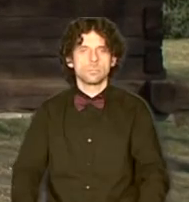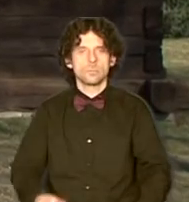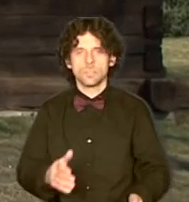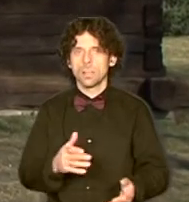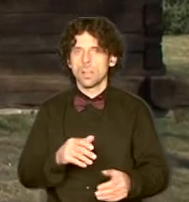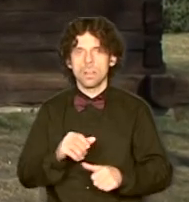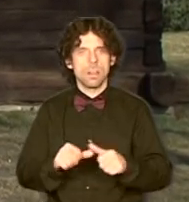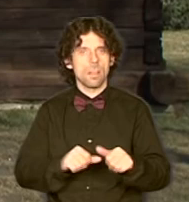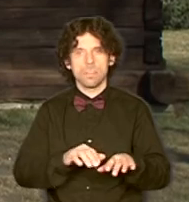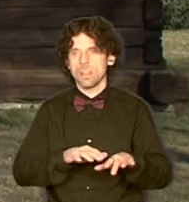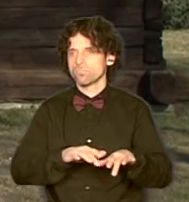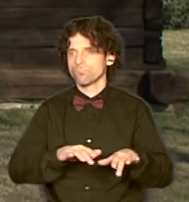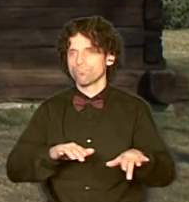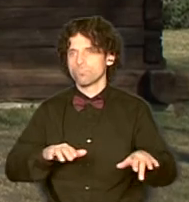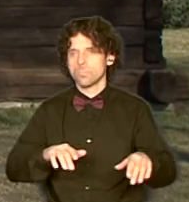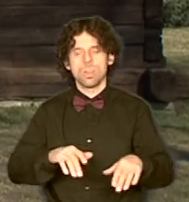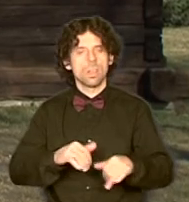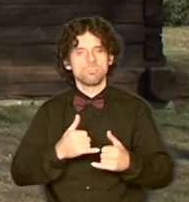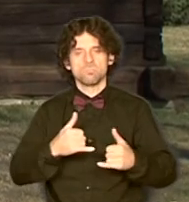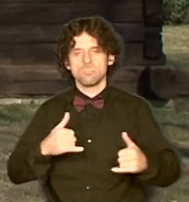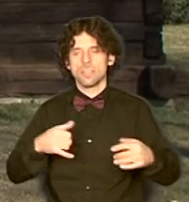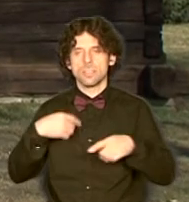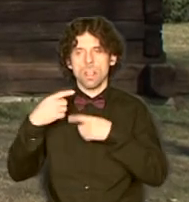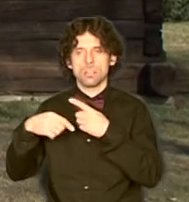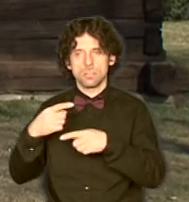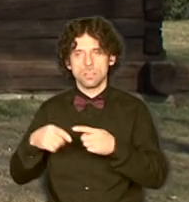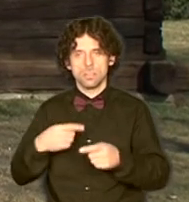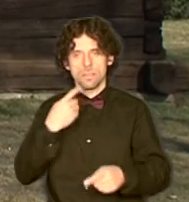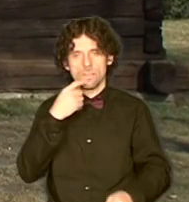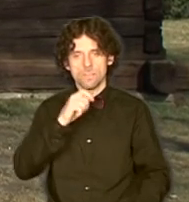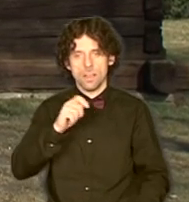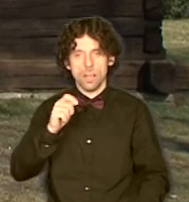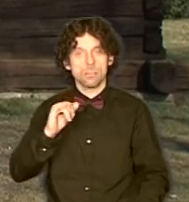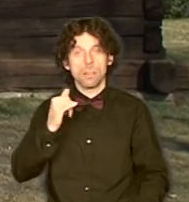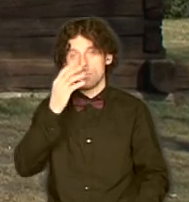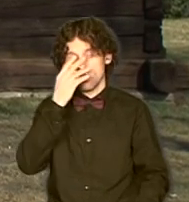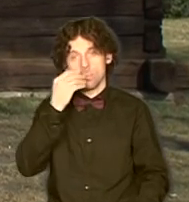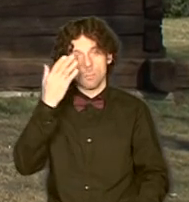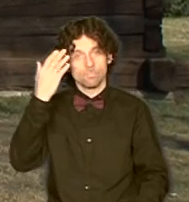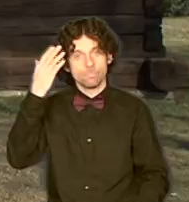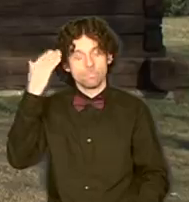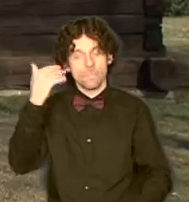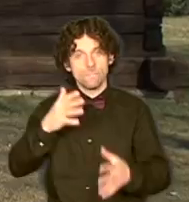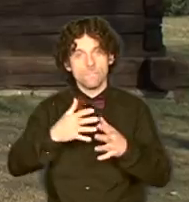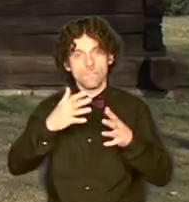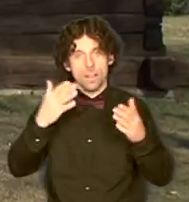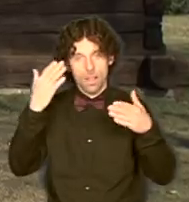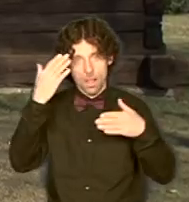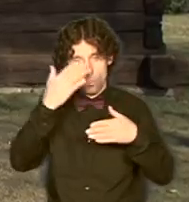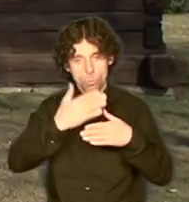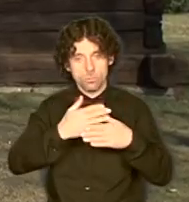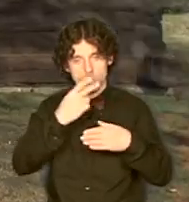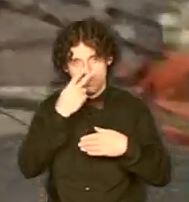Przez lata różne tradycje wielkanocne były zapominane bądź ulegały zmianom. Jak wyglądały tradycyjne święta Wielkiej Nocy?